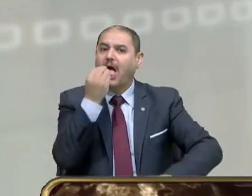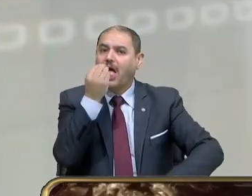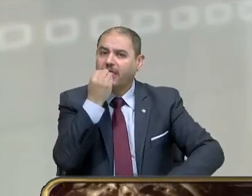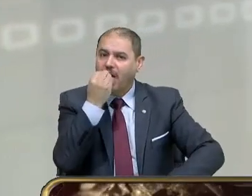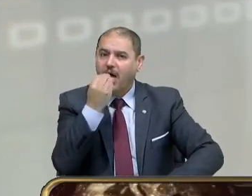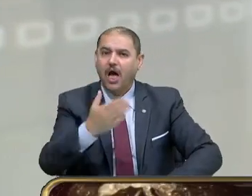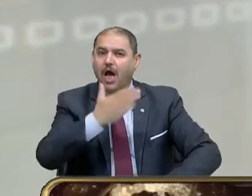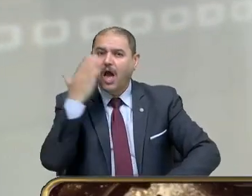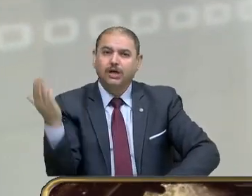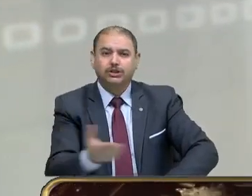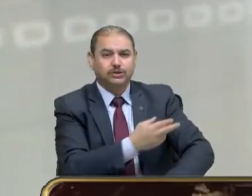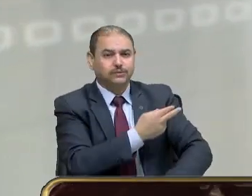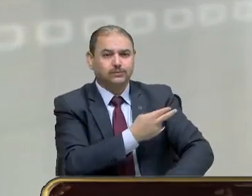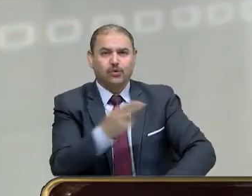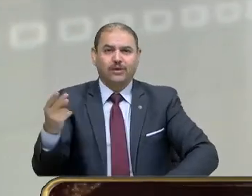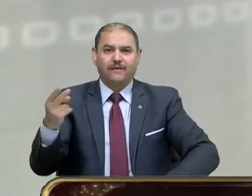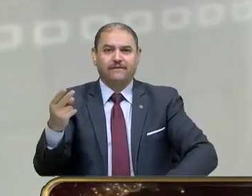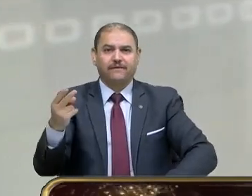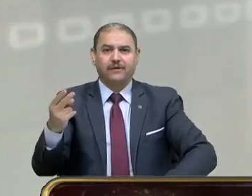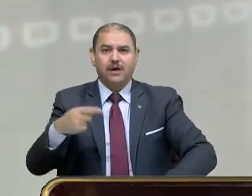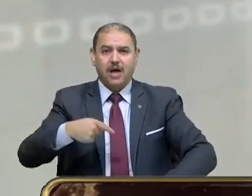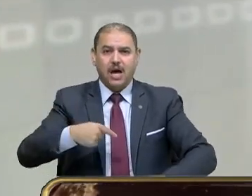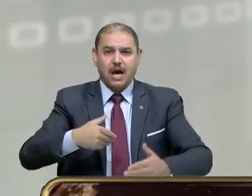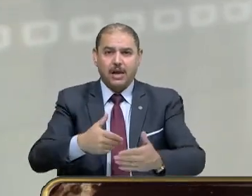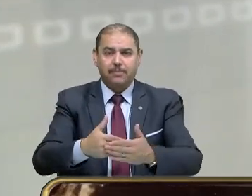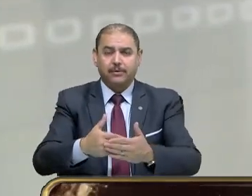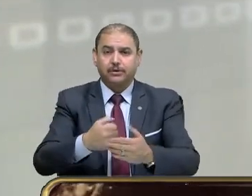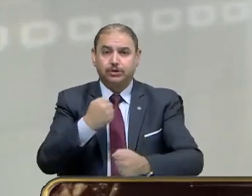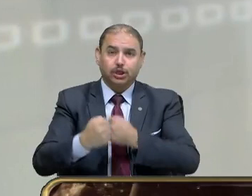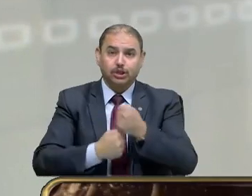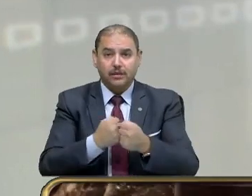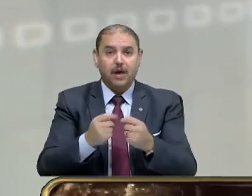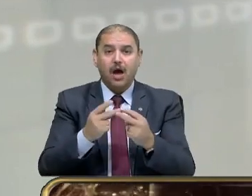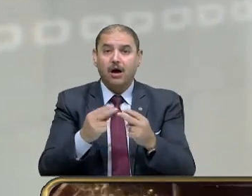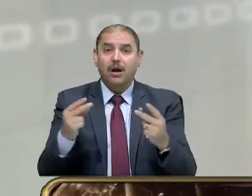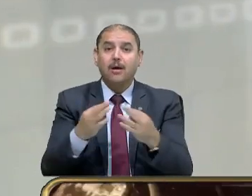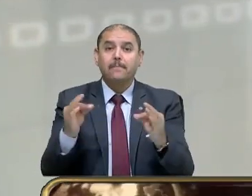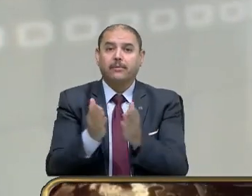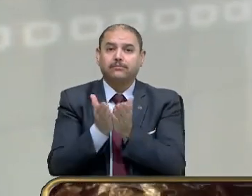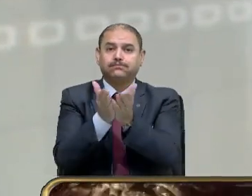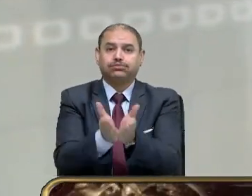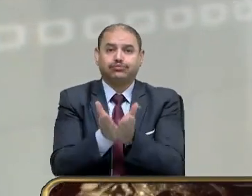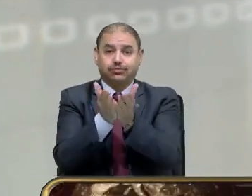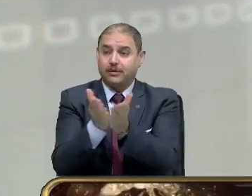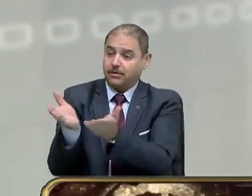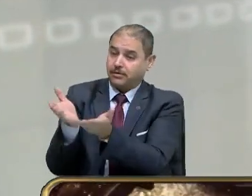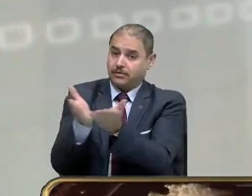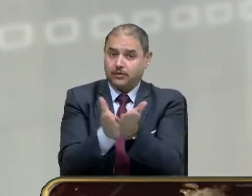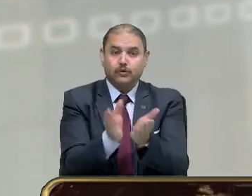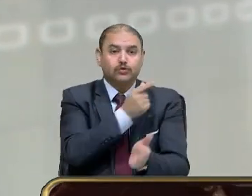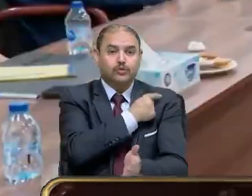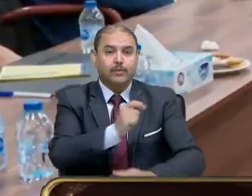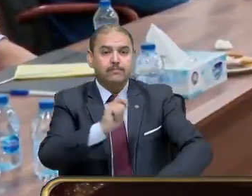والبضائع العامه لضمان تزويد المواطنين باحتياجاتهم في مختلف محافظات المملكه وخلال